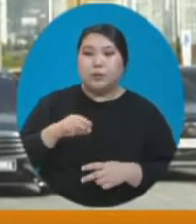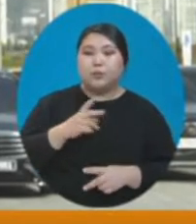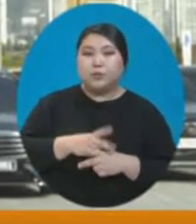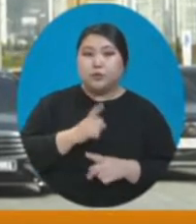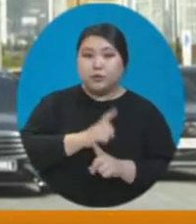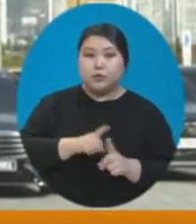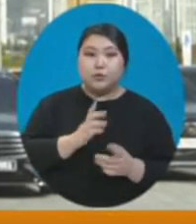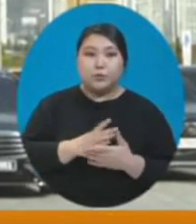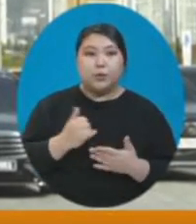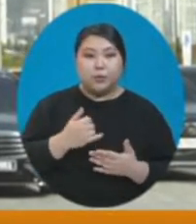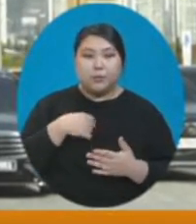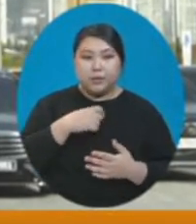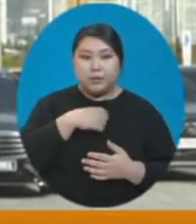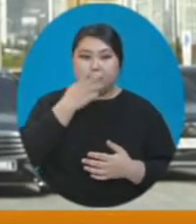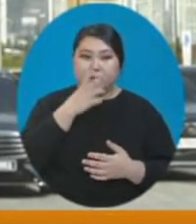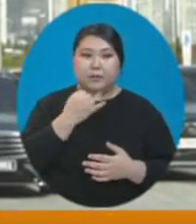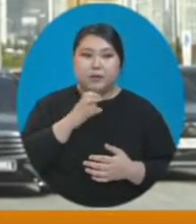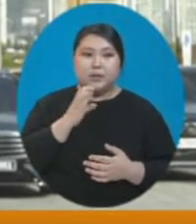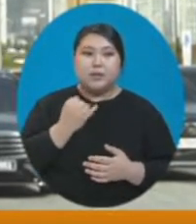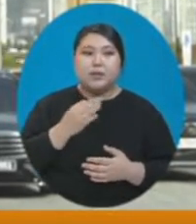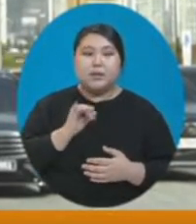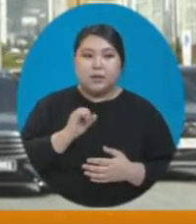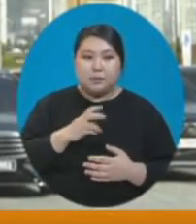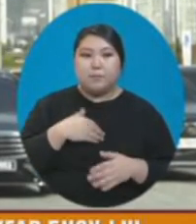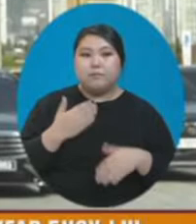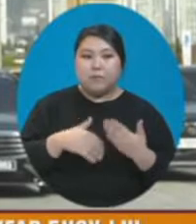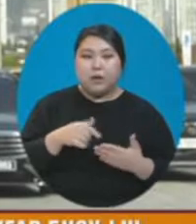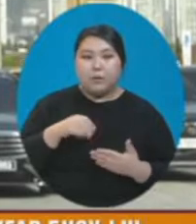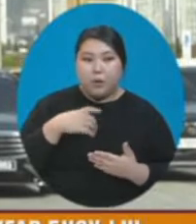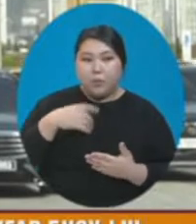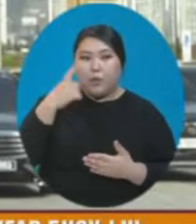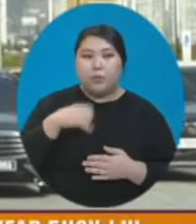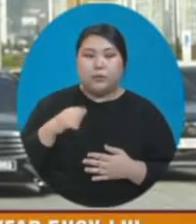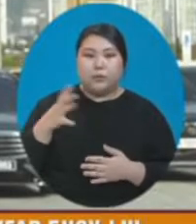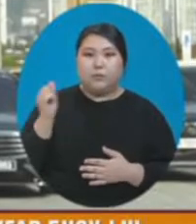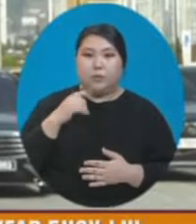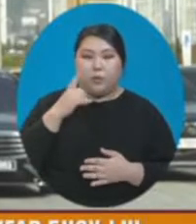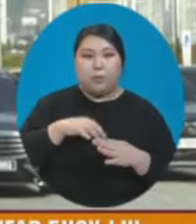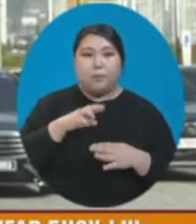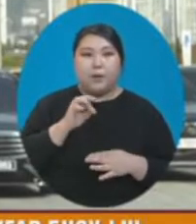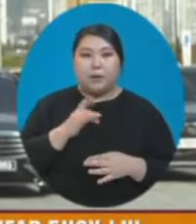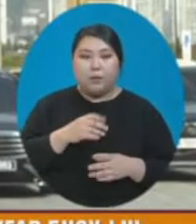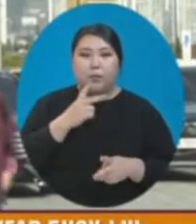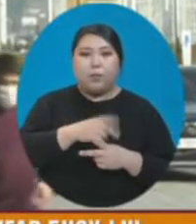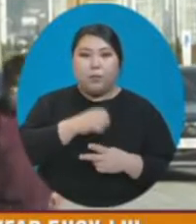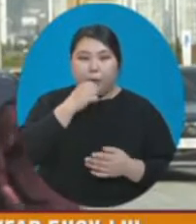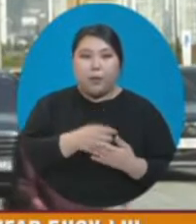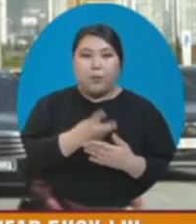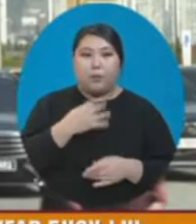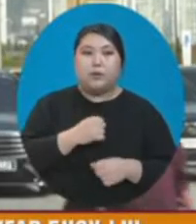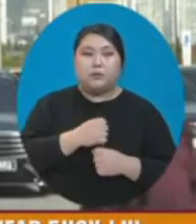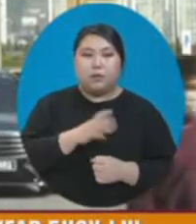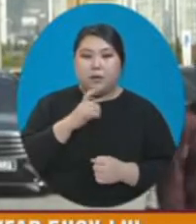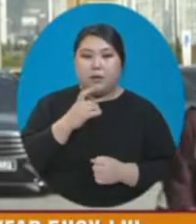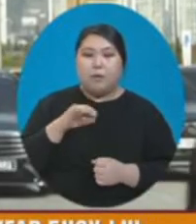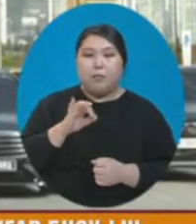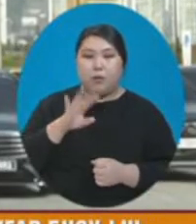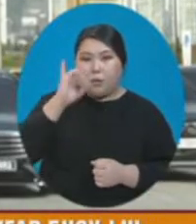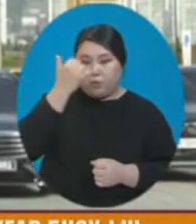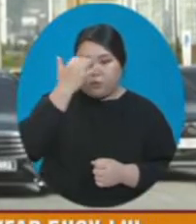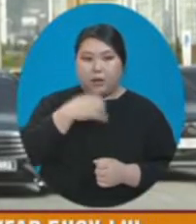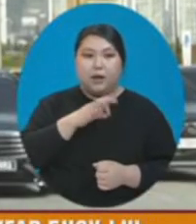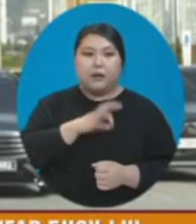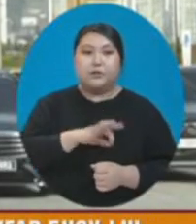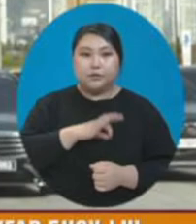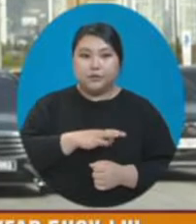маш хяналттай сан системтэй. Энэ системийг Монгол бас авчирч Монгол улсын парламент хууль батлах үйл ажиллагаанд бас хиймэл оюун ухааныг